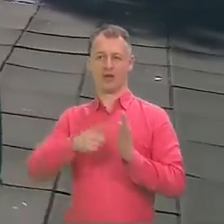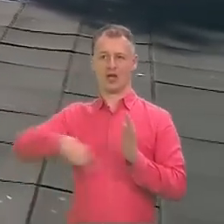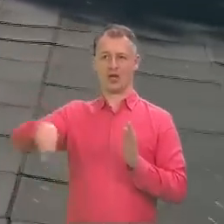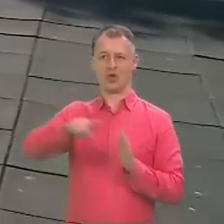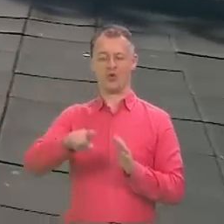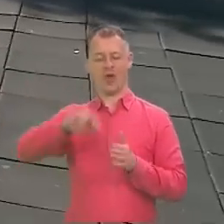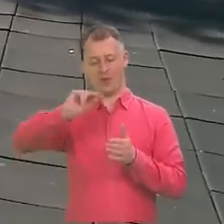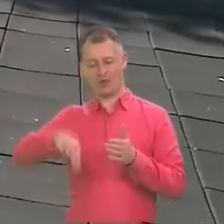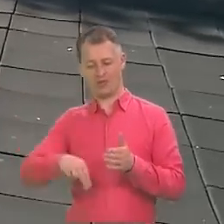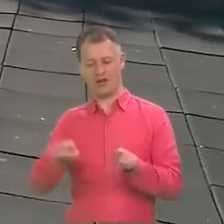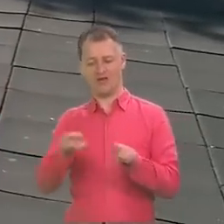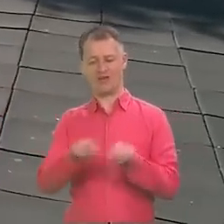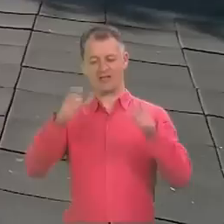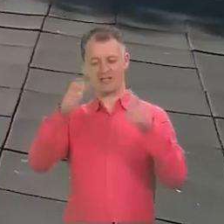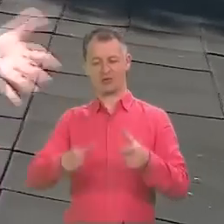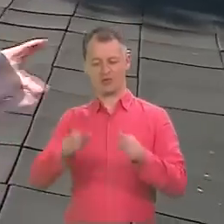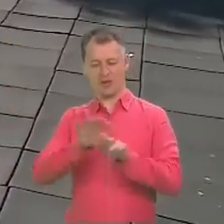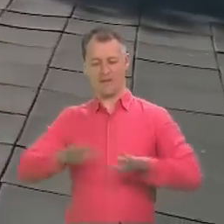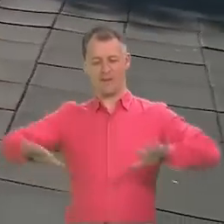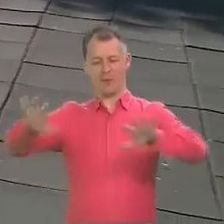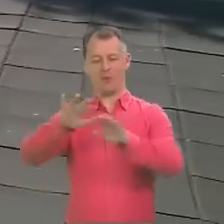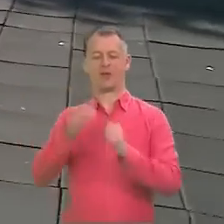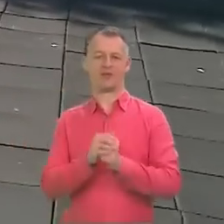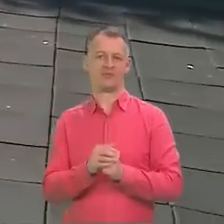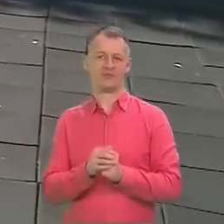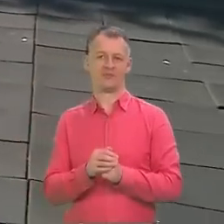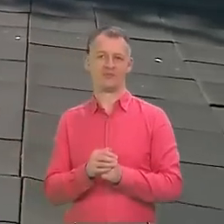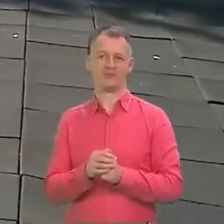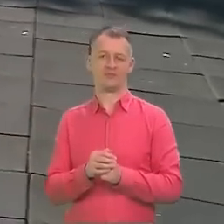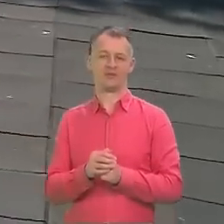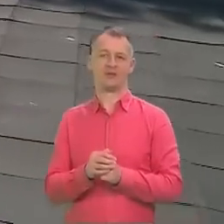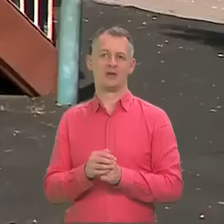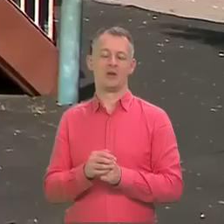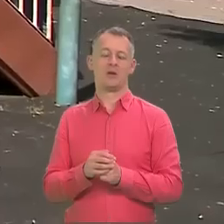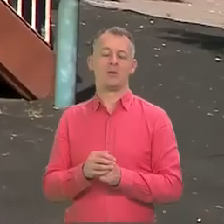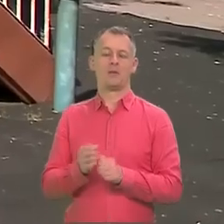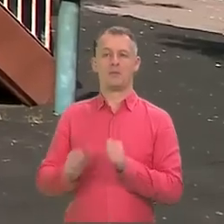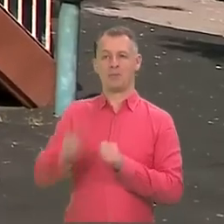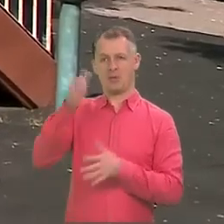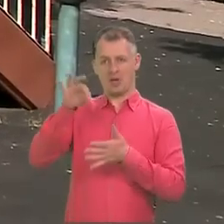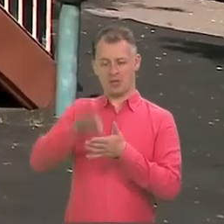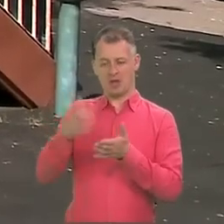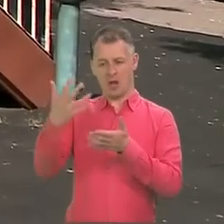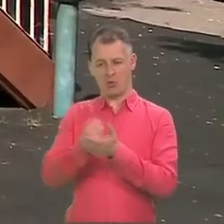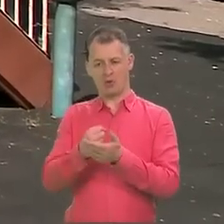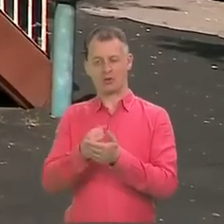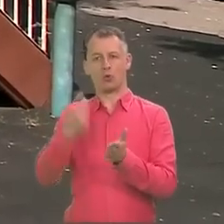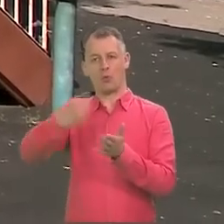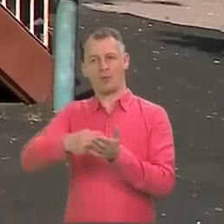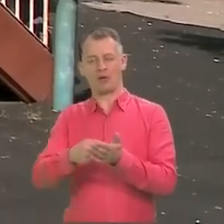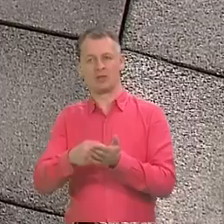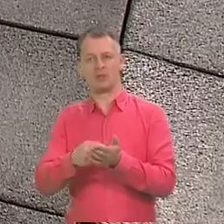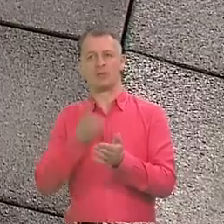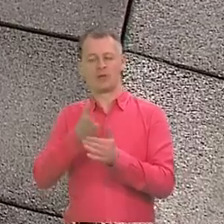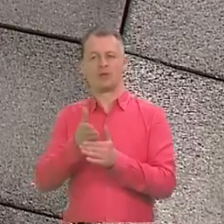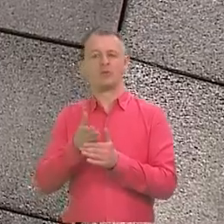ca instituție publică a fost să contractăm prin achiziție publică pe o parte din locurile de